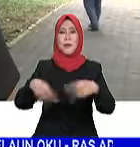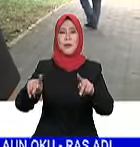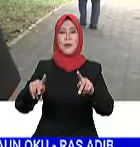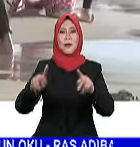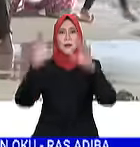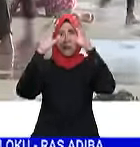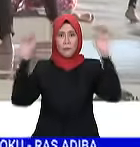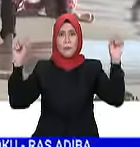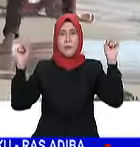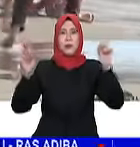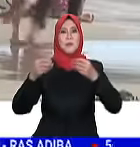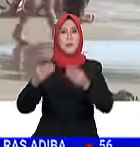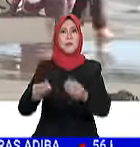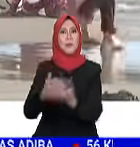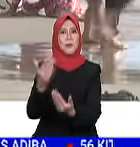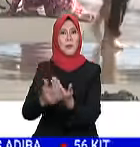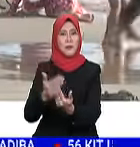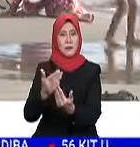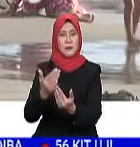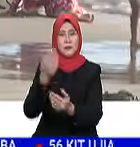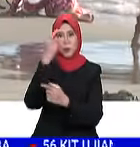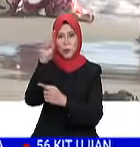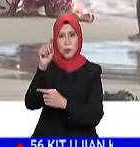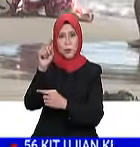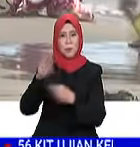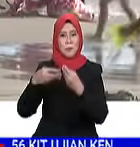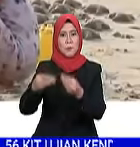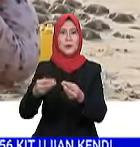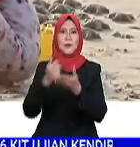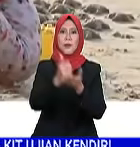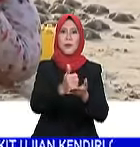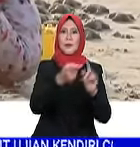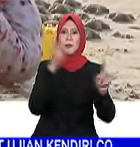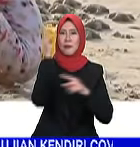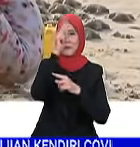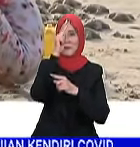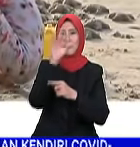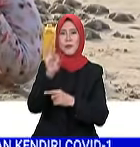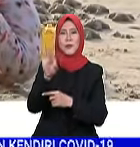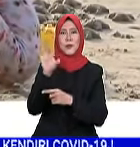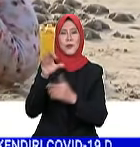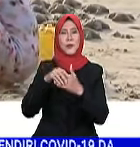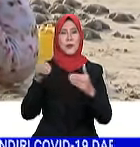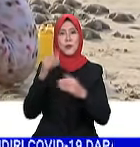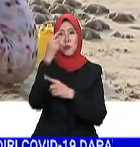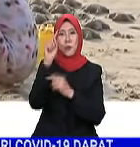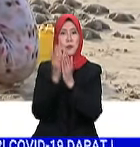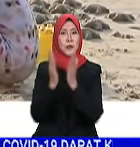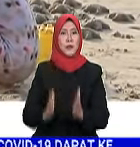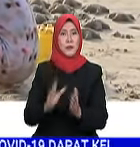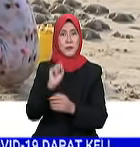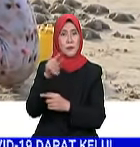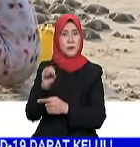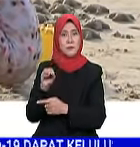dan majikan diberikan kemudahan untuk diberikan bantuan daripada kerajaan, kan, sebanyak 900 untuk pelajar lepas SPM yang